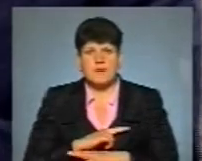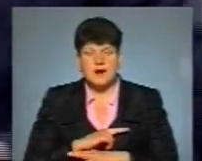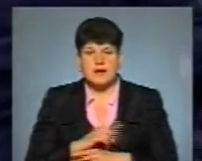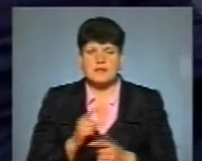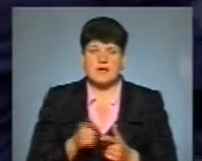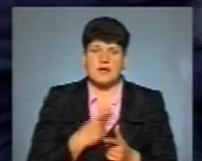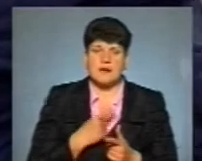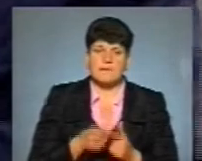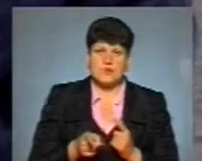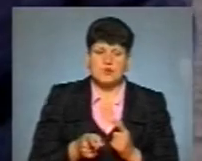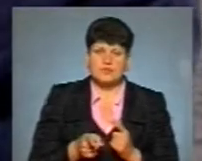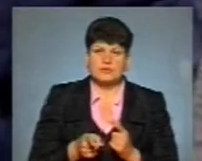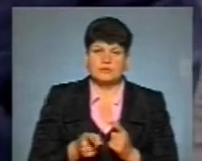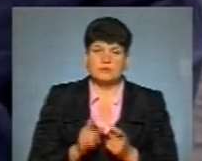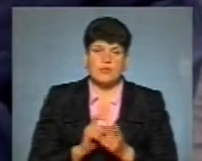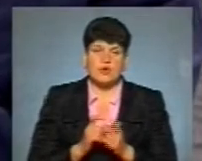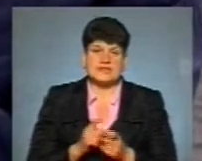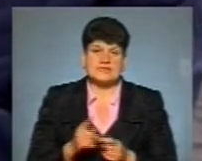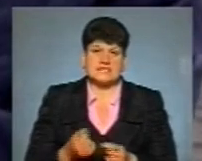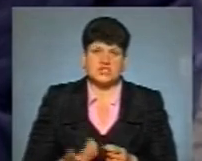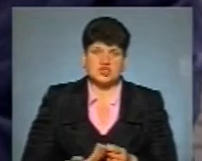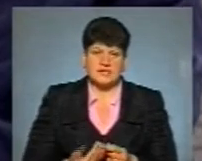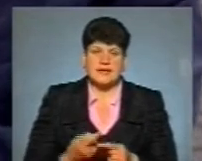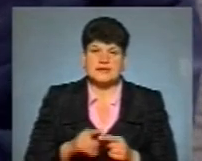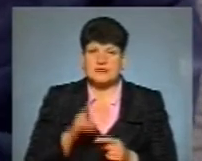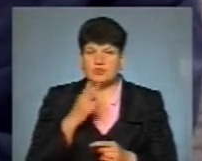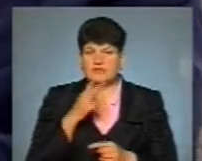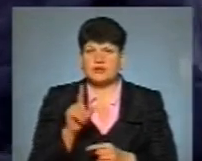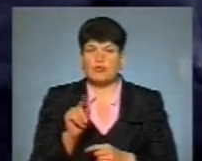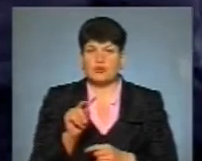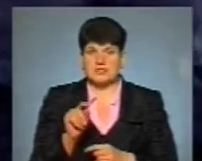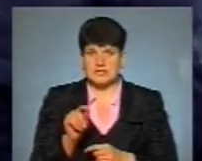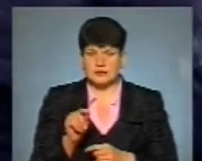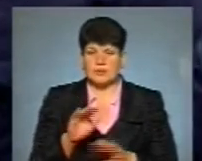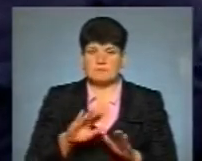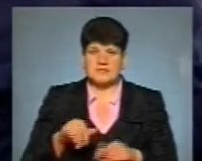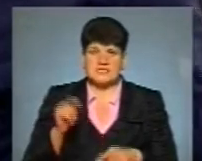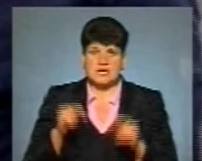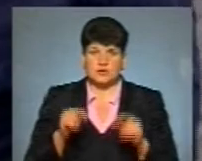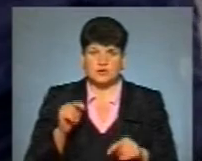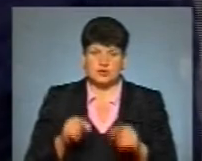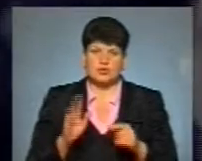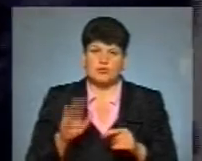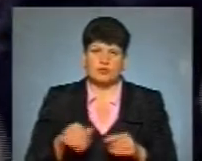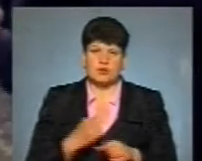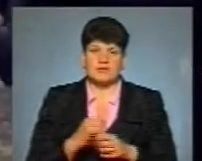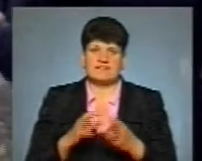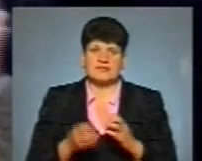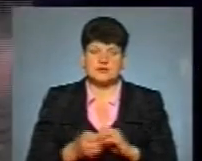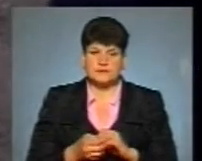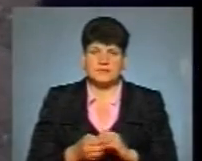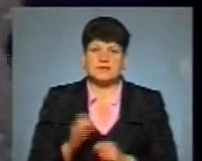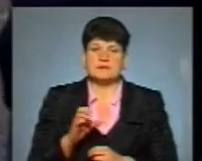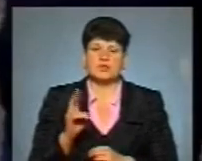або бореться за життя. І це буде видно на понеділок часу, і після дощу. А тоді ми будемо робити висновки, що з ним робити. Степан